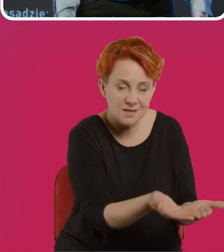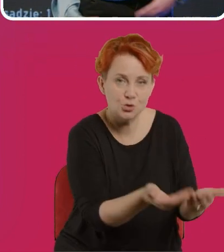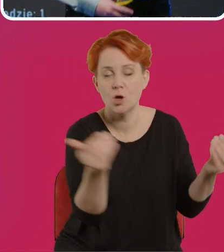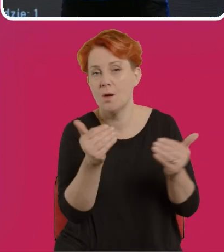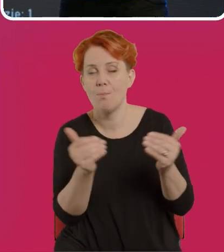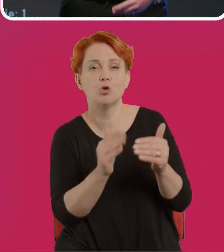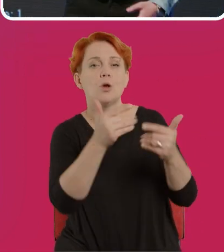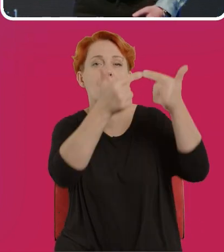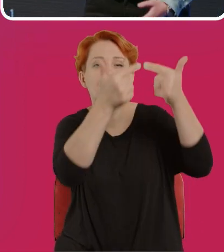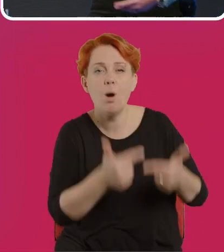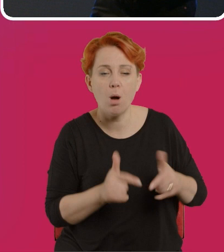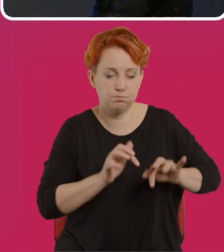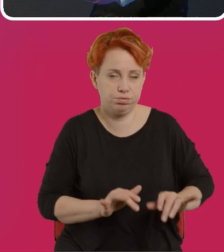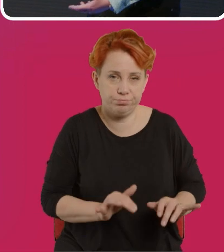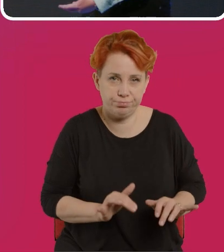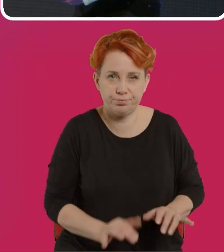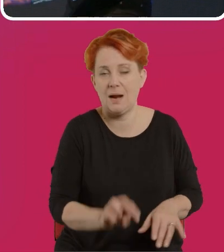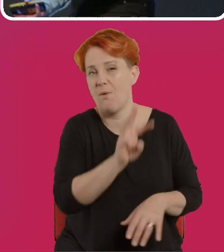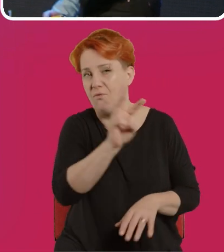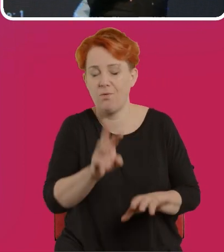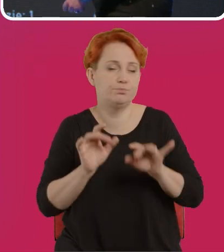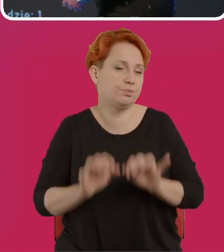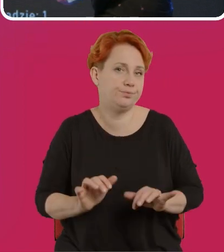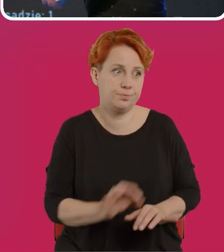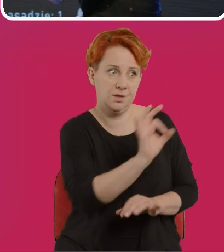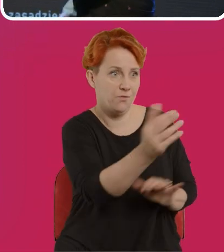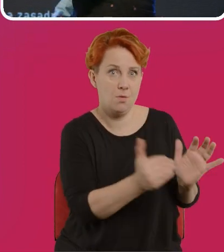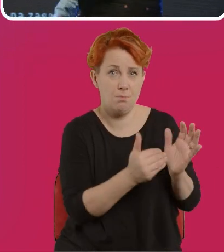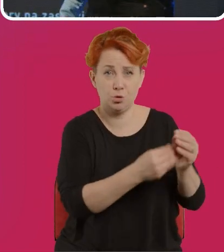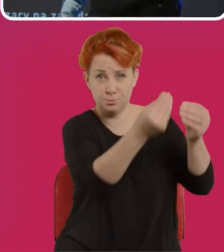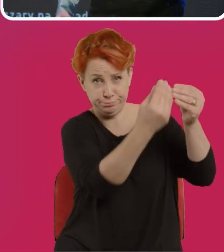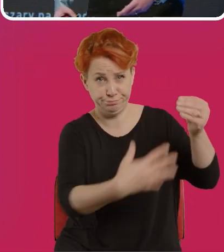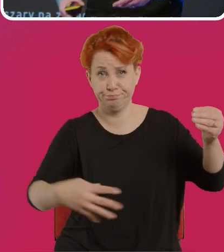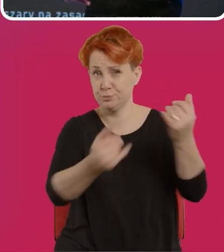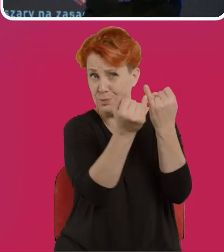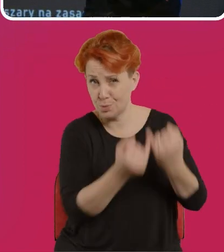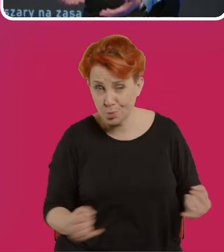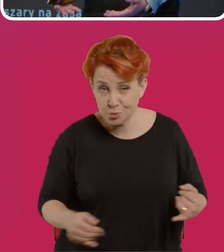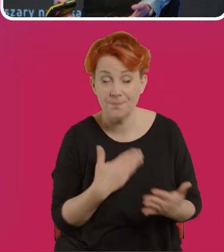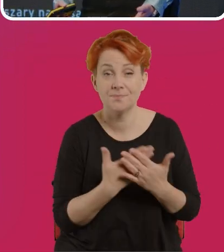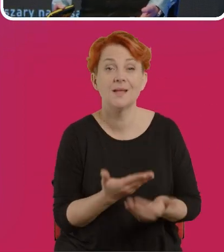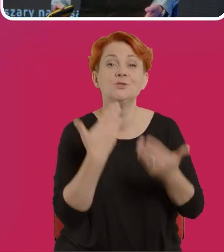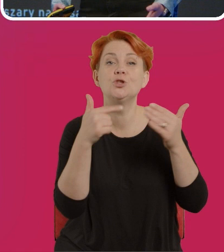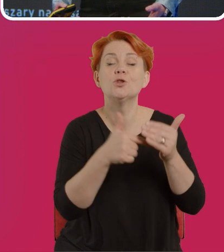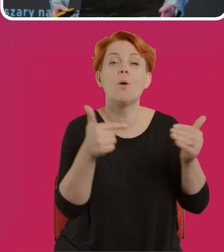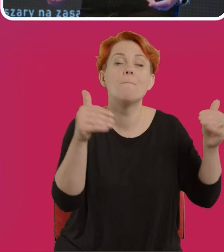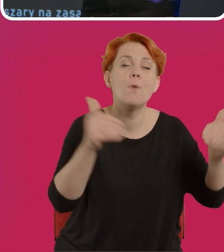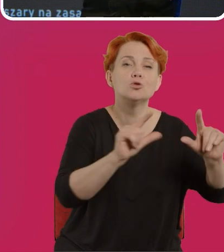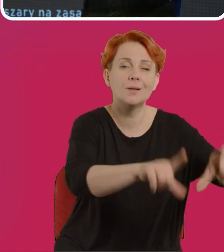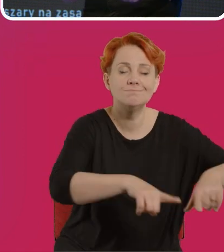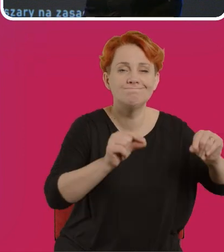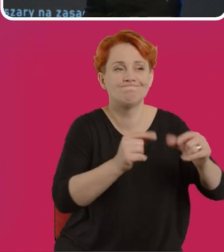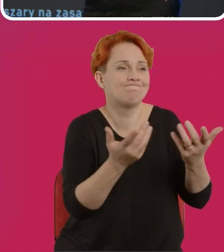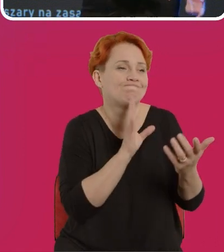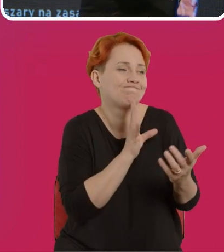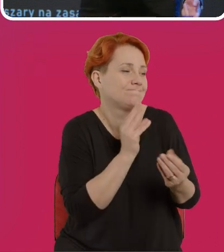wpisy na blogu i tak dalej, tych potrzeb kontentowych jest bardzo dużo. Natomiast to nam pozwoli wystartować z jakimś komunikatem, który